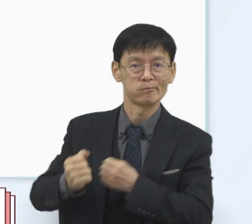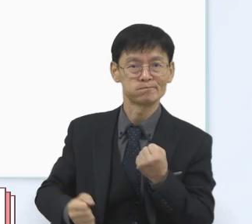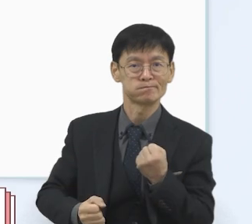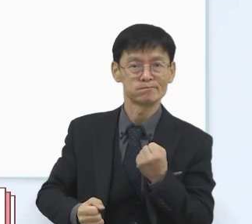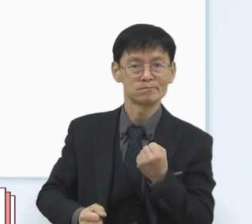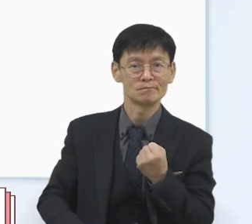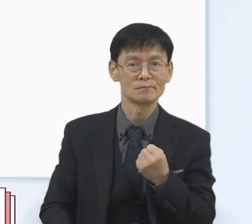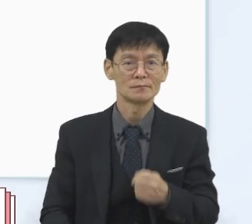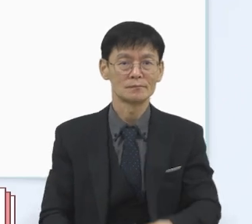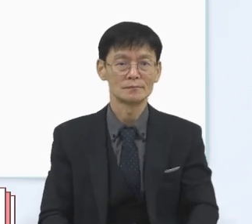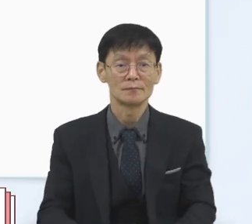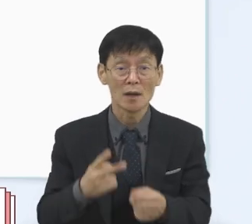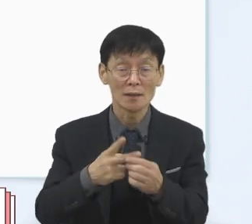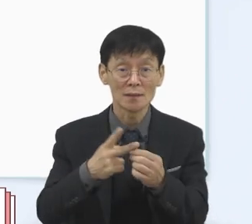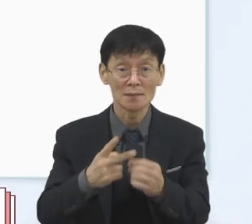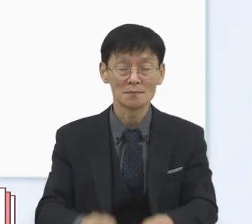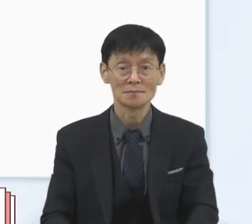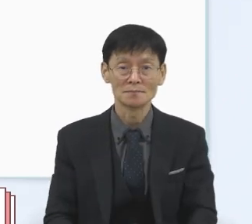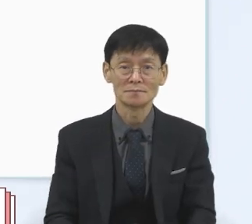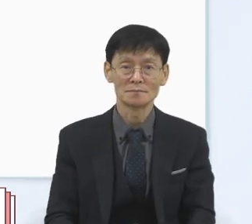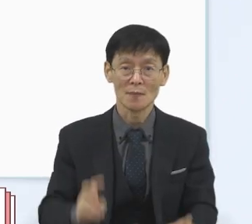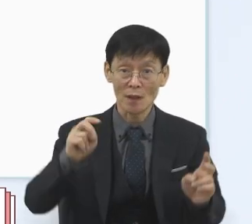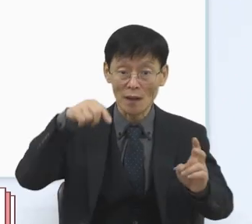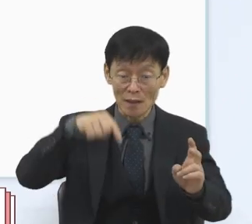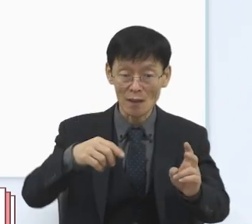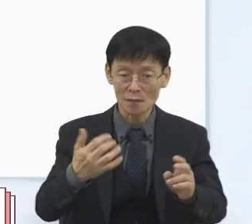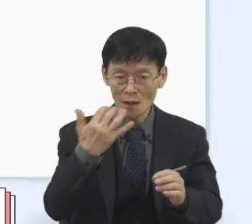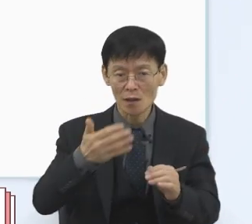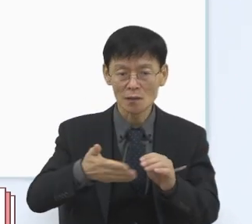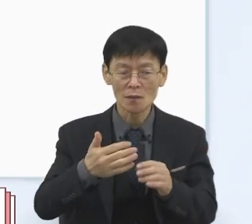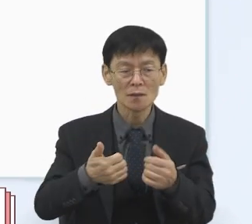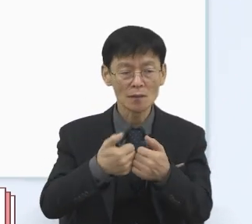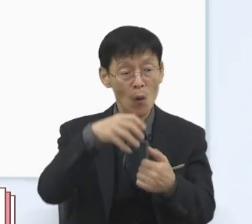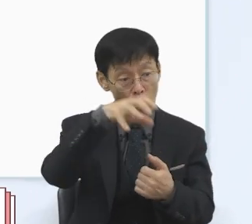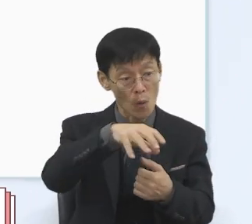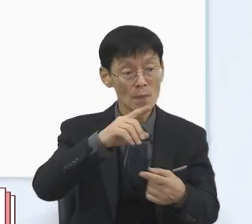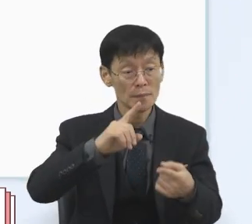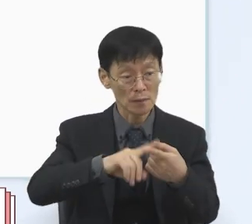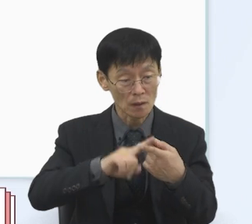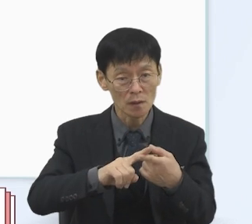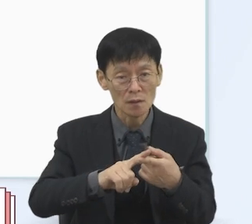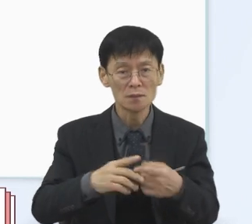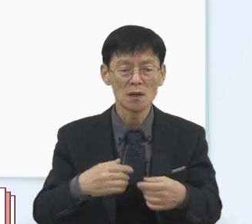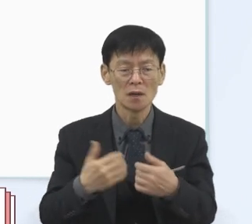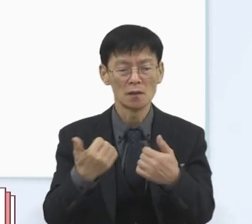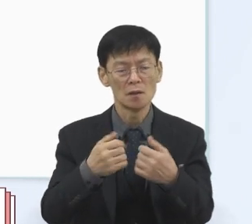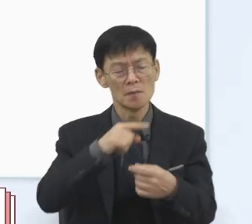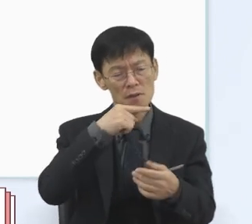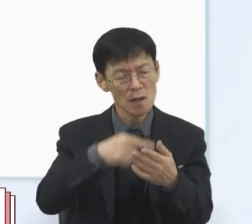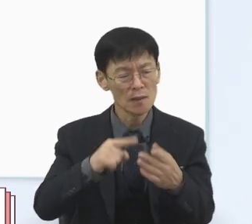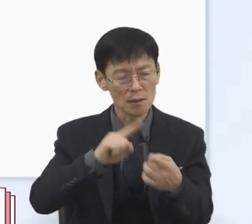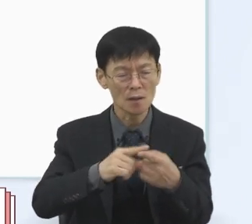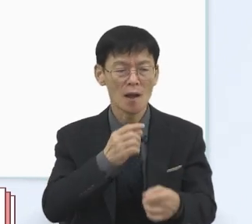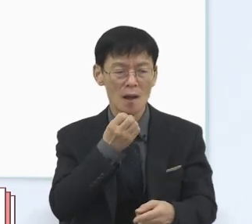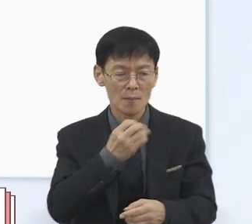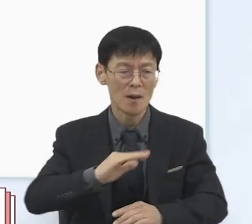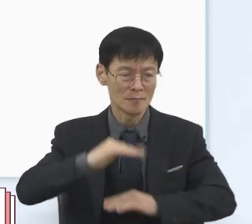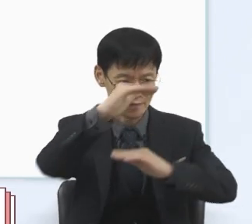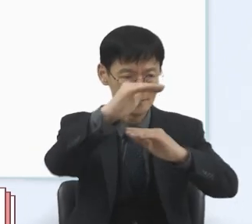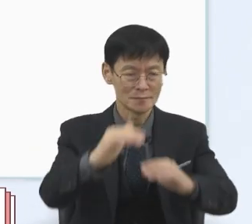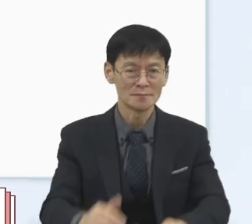놓습니다. 둘째, 직장 내 성희롱 고충 상담원에게 성희롱 피해 사실을